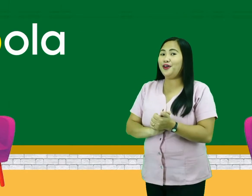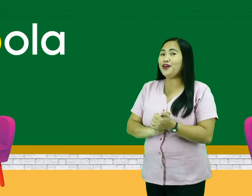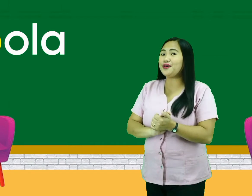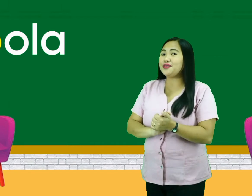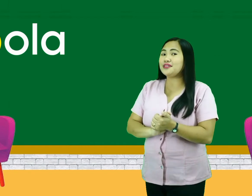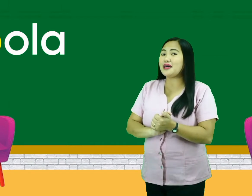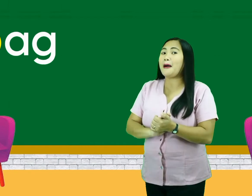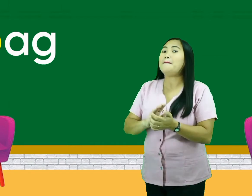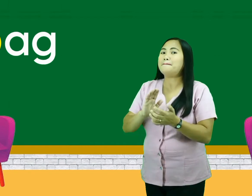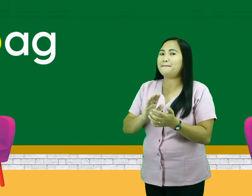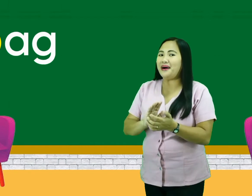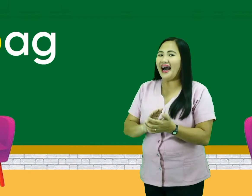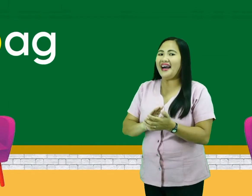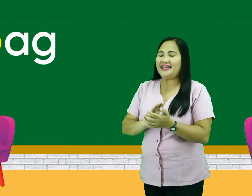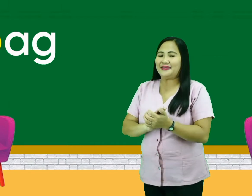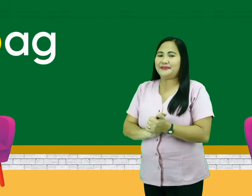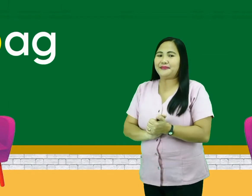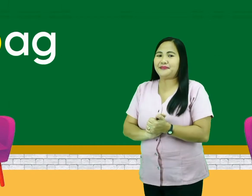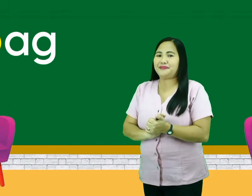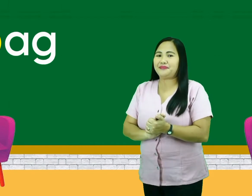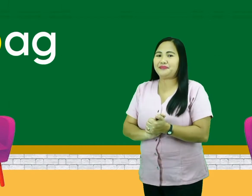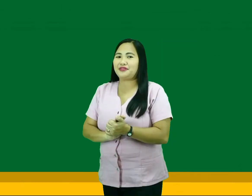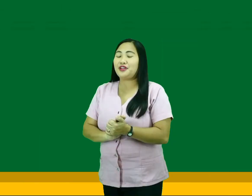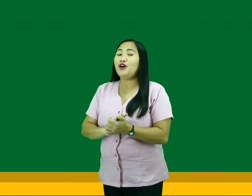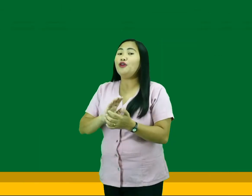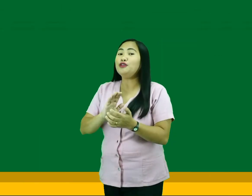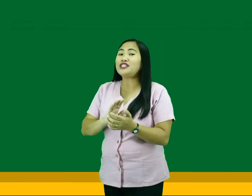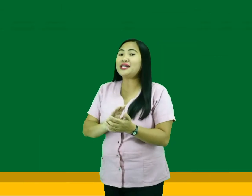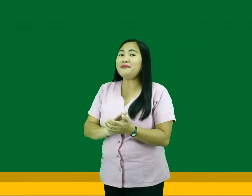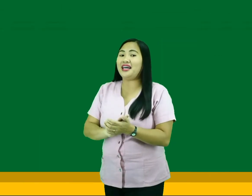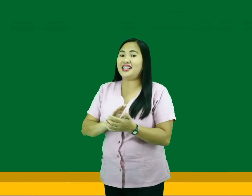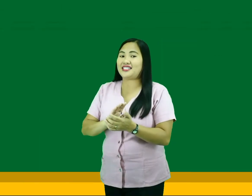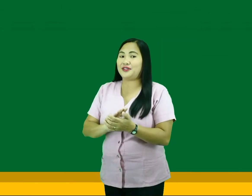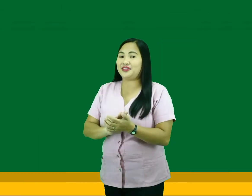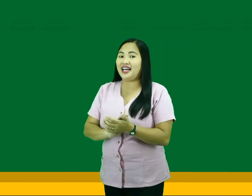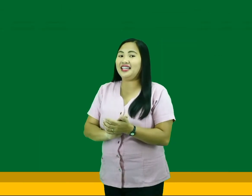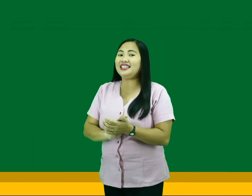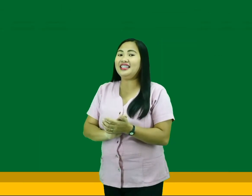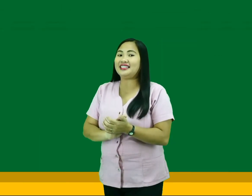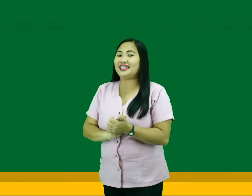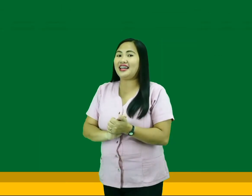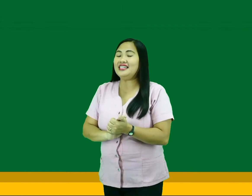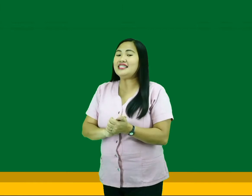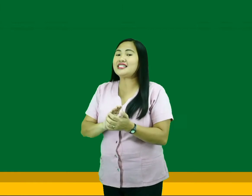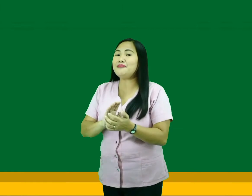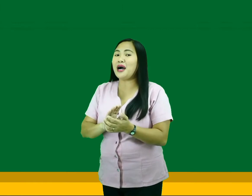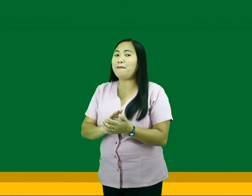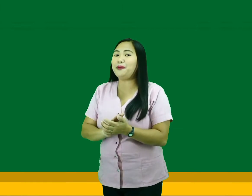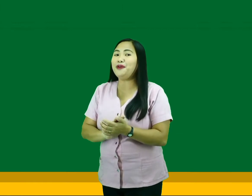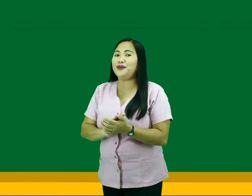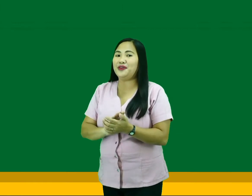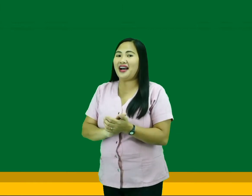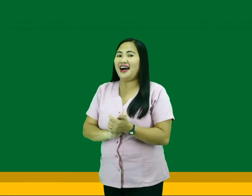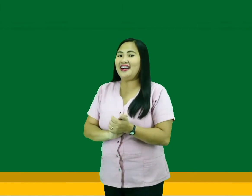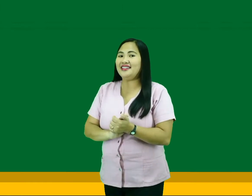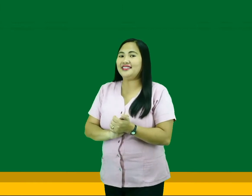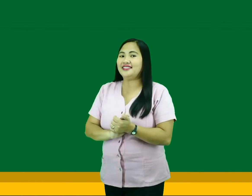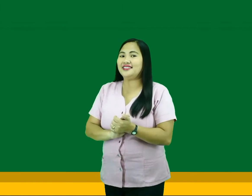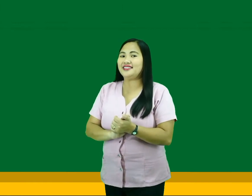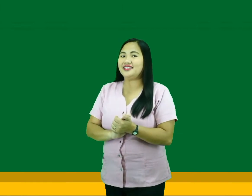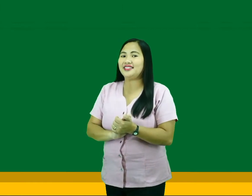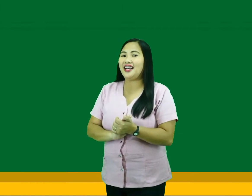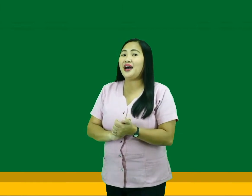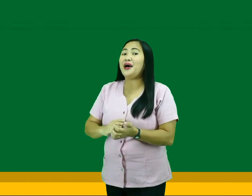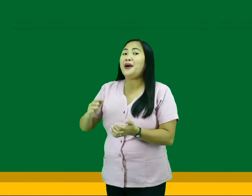bola o bag. Unsa man ang sinugdanan nga letra sa mga pulong nga